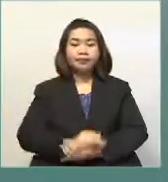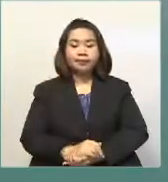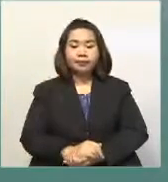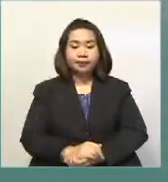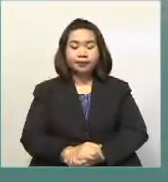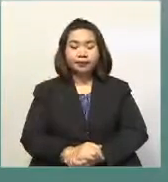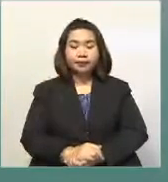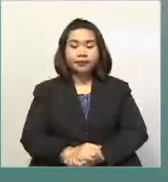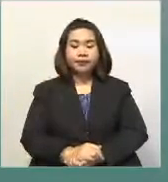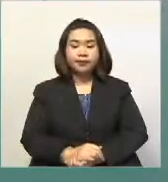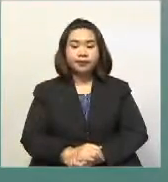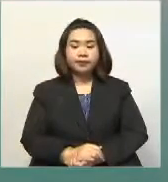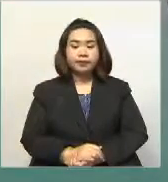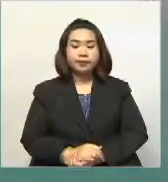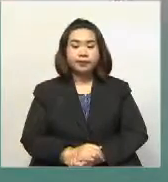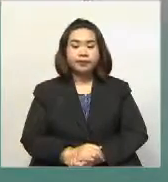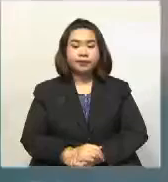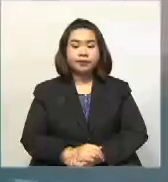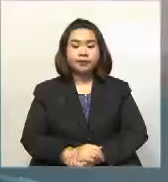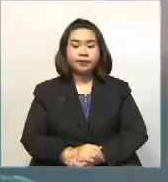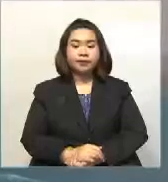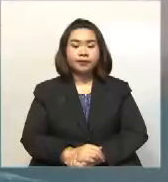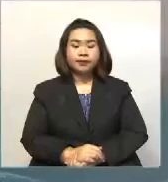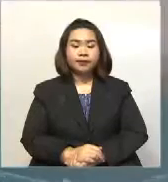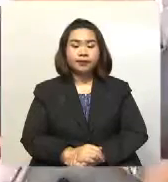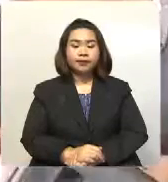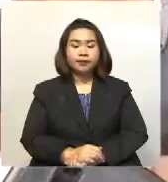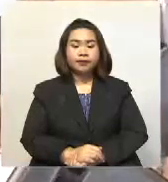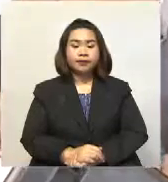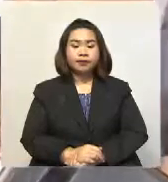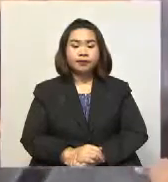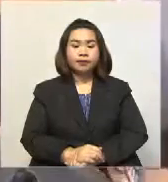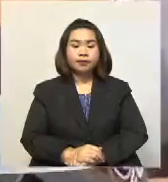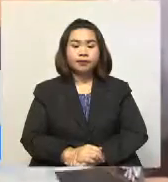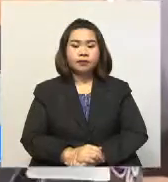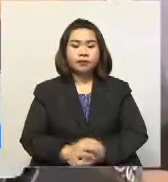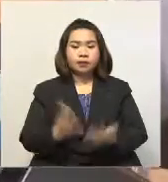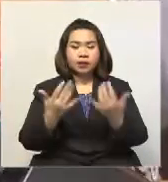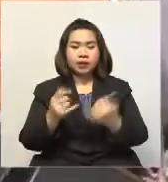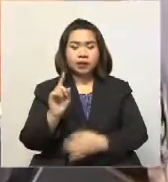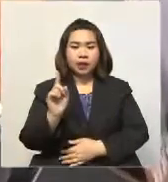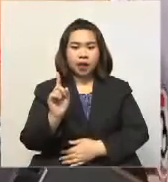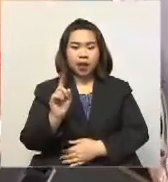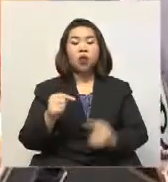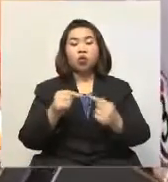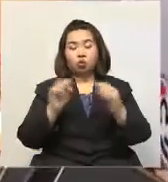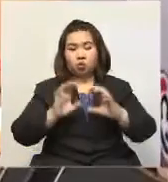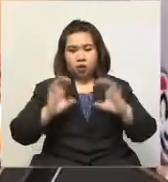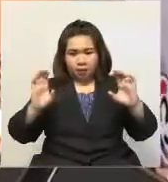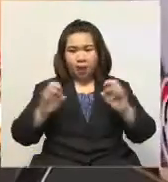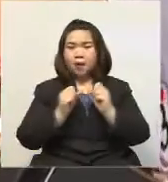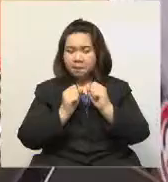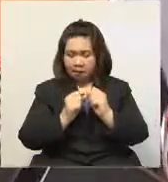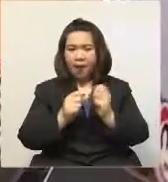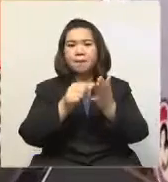ติมจากรัฐมนตรีว่าการกระทรวงมหาดไทยค่ะ ก่อนอื่นในเรื่องของขยะเนี่ยขณะนี้ทางรัฐบาลเนี่ยพยายามจะ